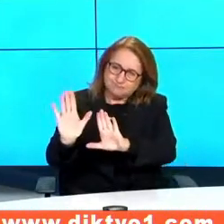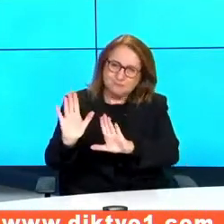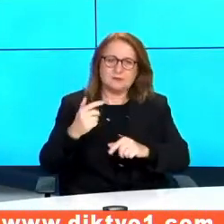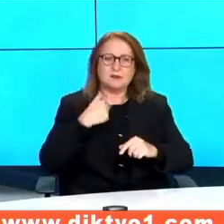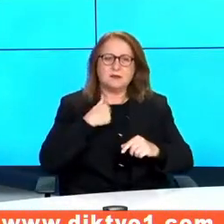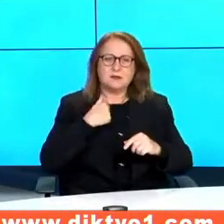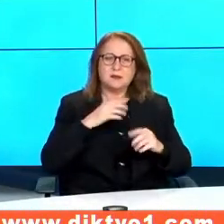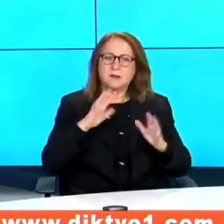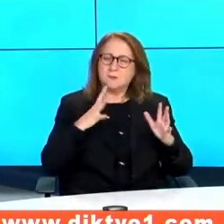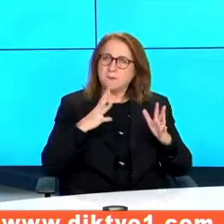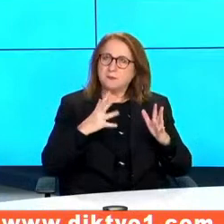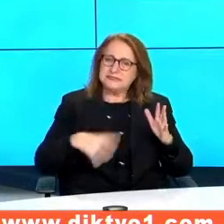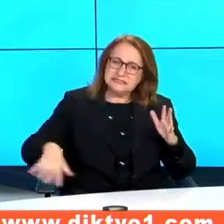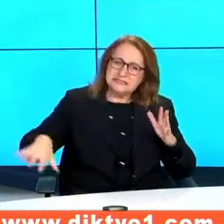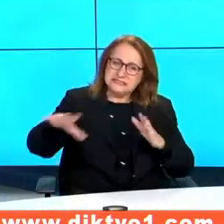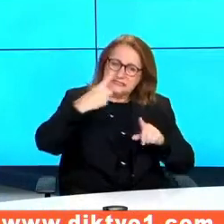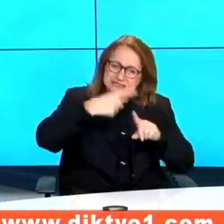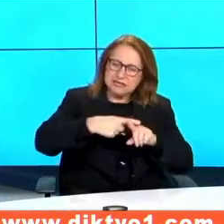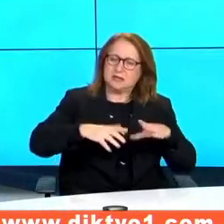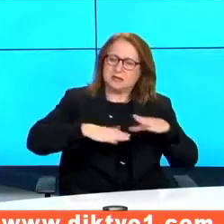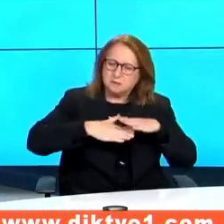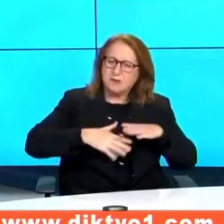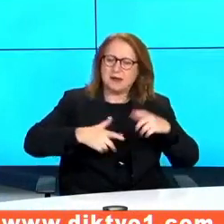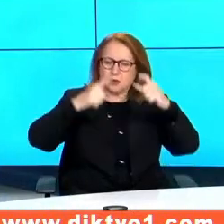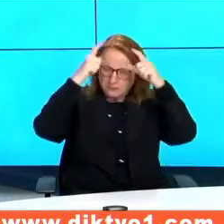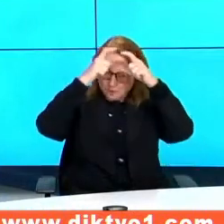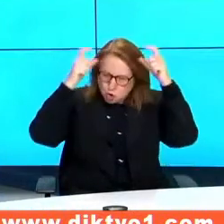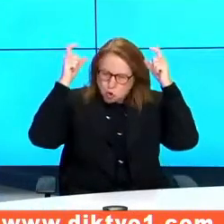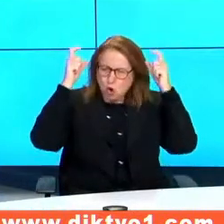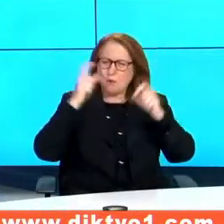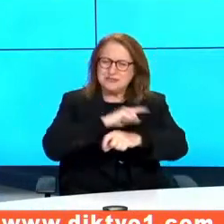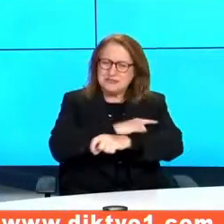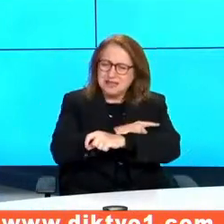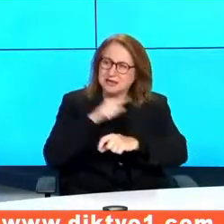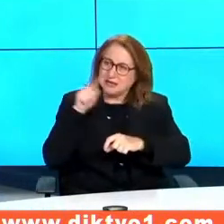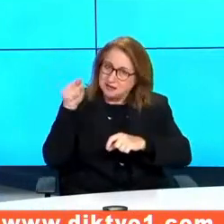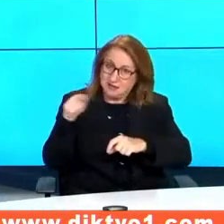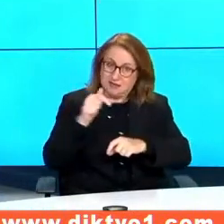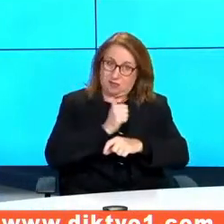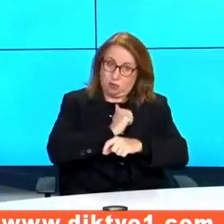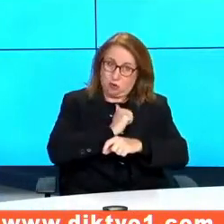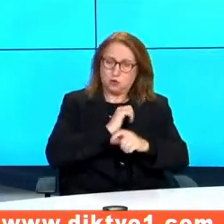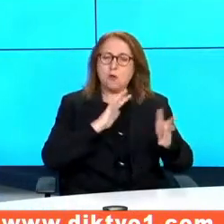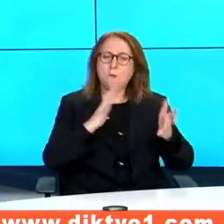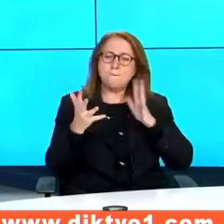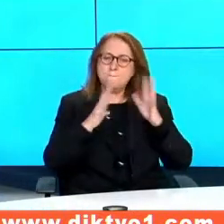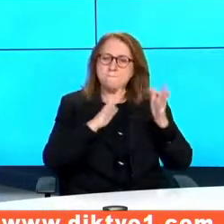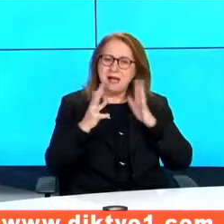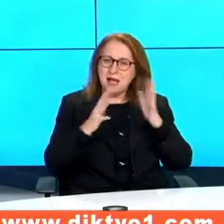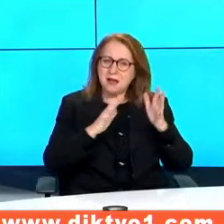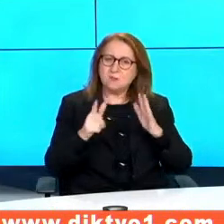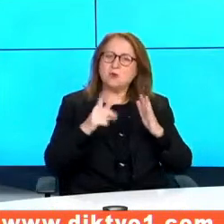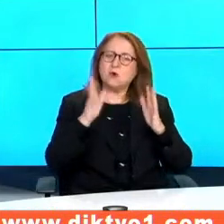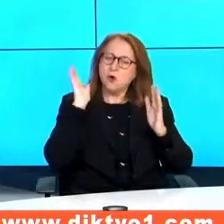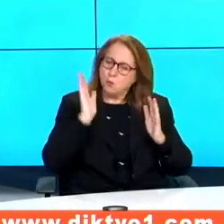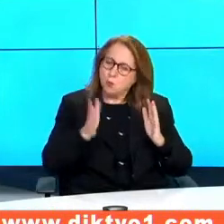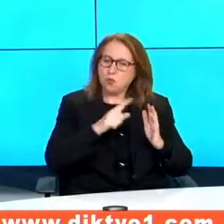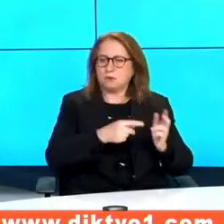με το σύνολο του προσωπικού τους, όπου εξυπηρετούνται κατά βάση στο 70% περίπου COVID